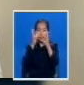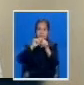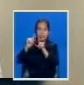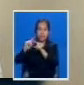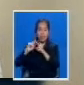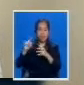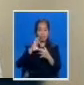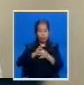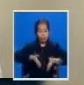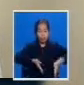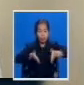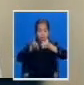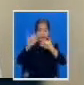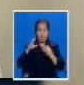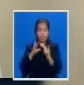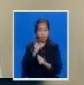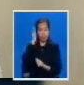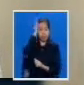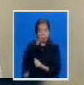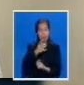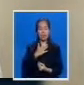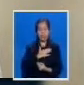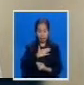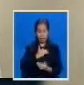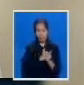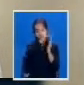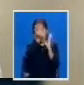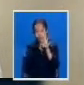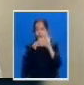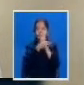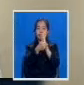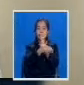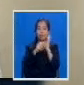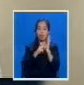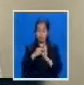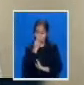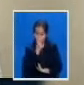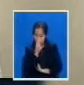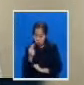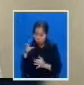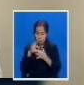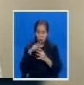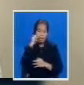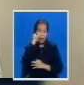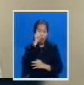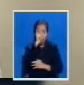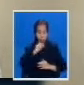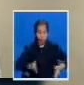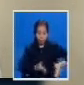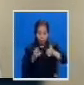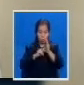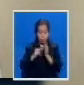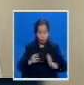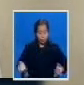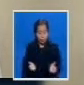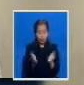อไร่นะครับแล้วก็สัปดาห์หน้าผมก็จะลงพื้นที่ภาคอีสานไปดูในเรื่องของแหล่งน้ำด้วยนะครับเพื่อที่จะให้การผลักดันไทยเข้มแ